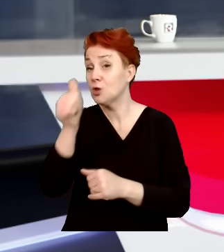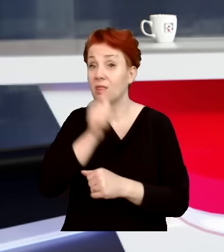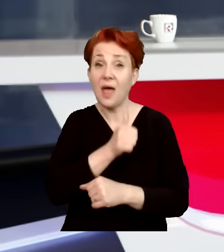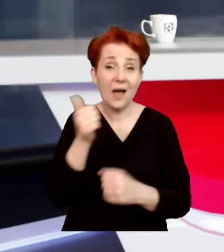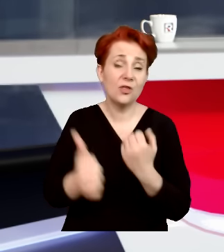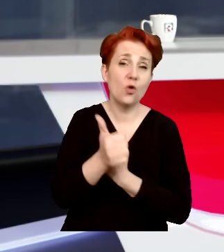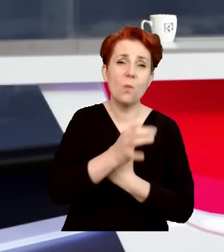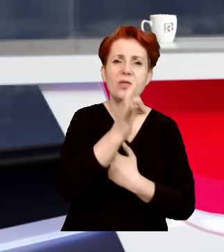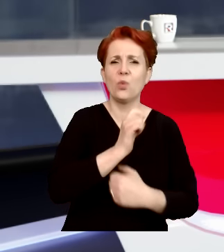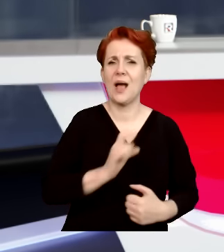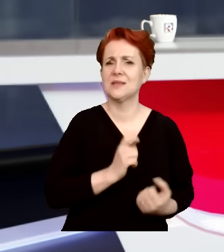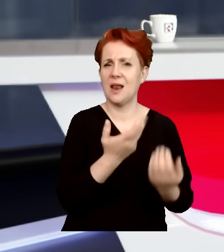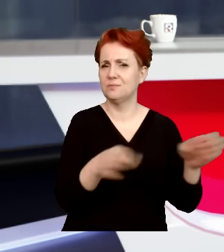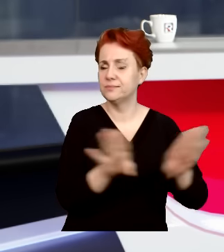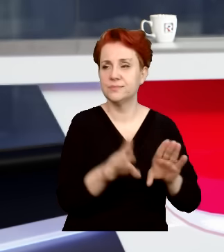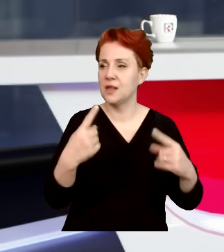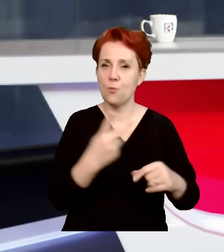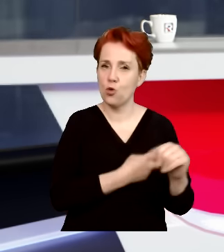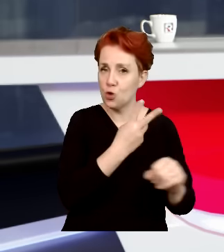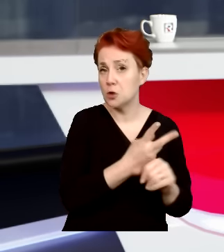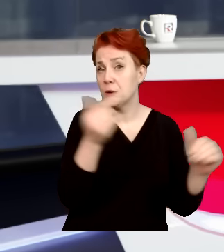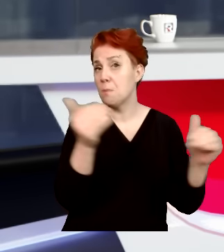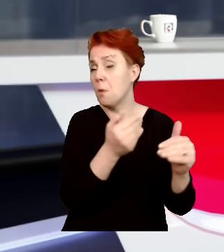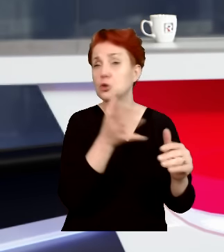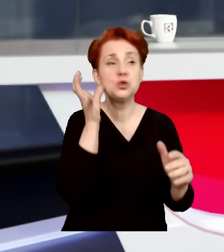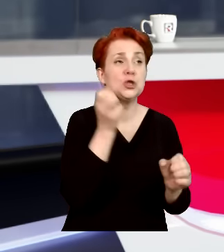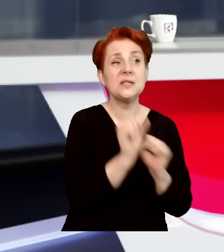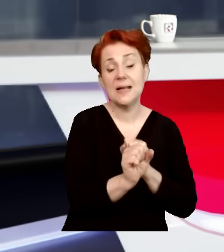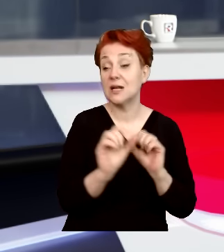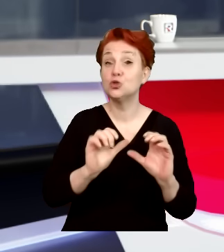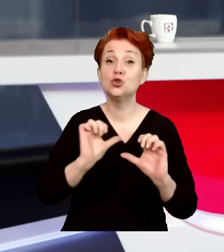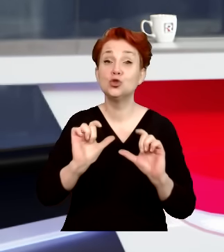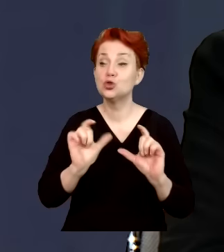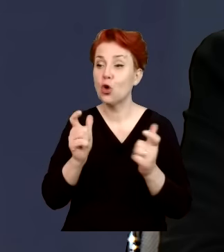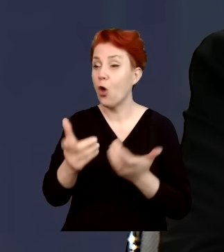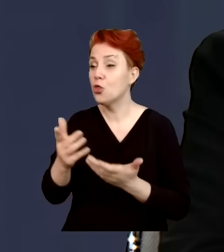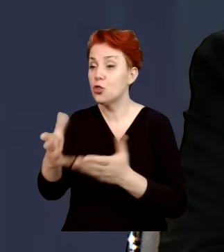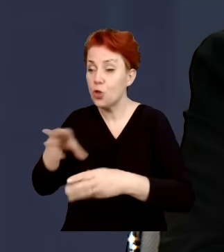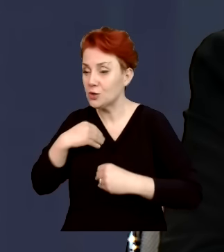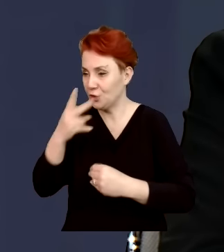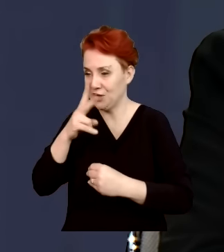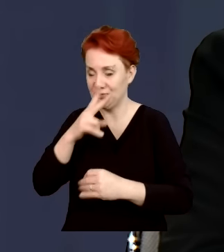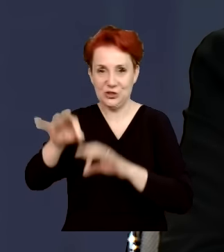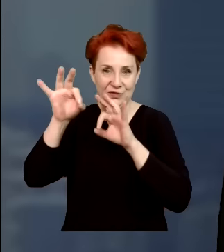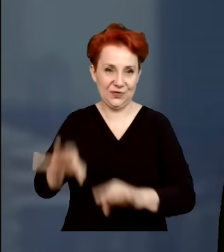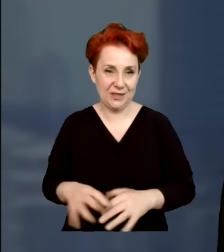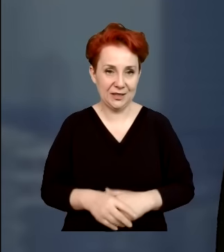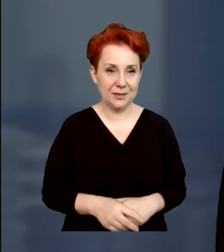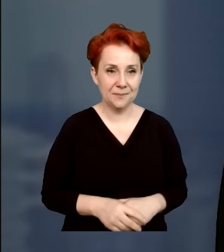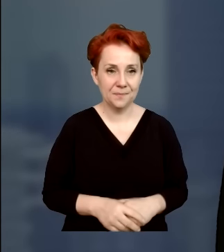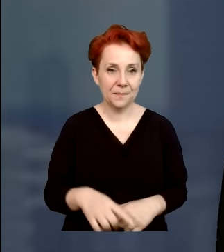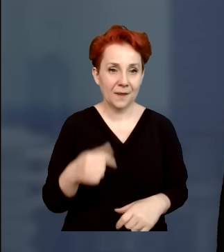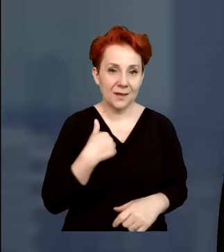w kancelarii, do których nie miał dostępu. Może coś tam jest, natomiast w tych, które on dostał, on tam nie widzi winy. A ja tak patrząc zwyczajnie, nie